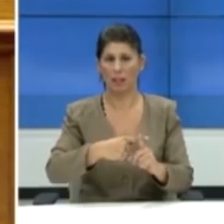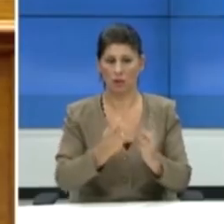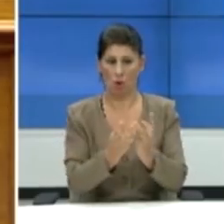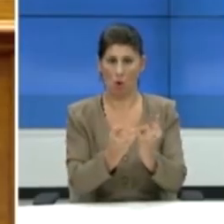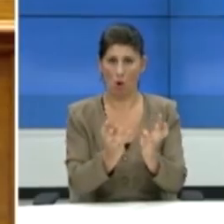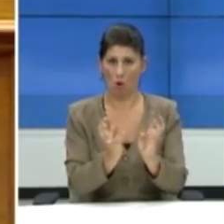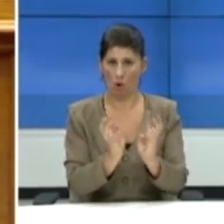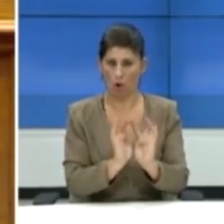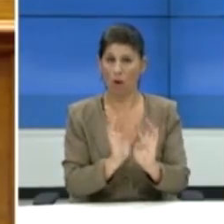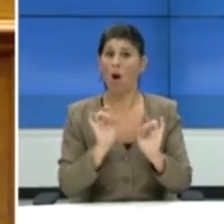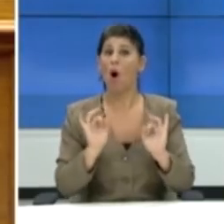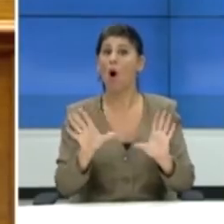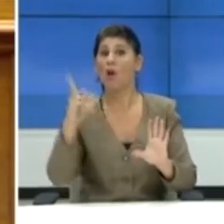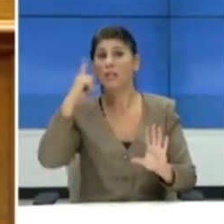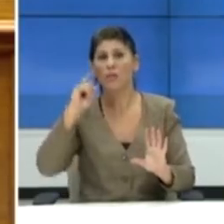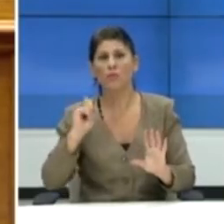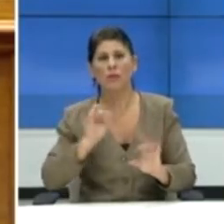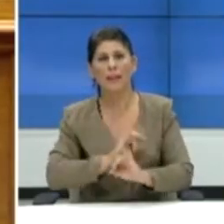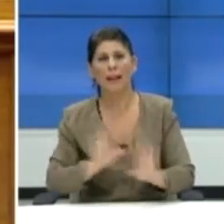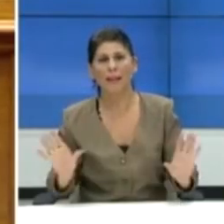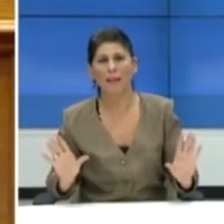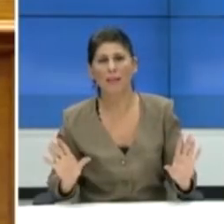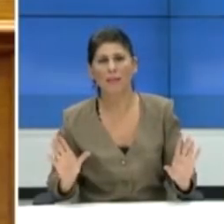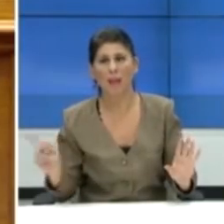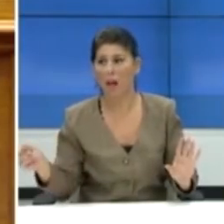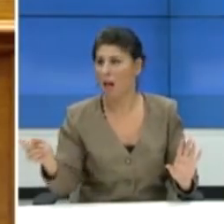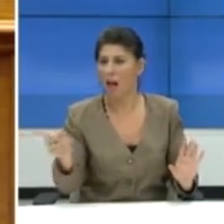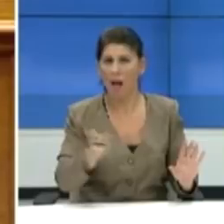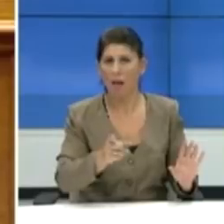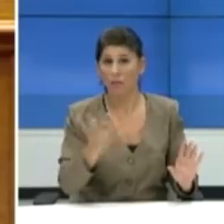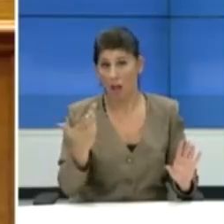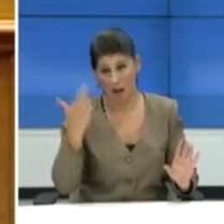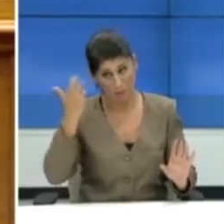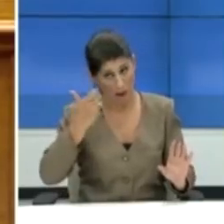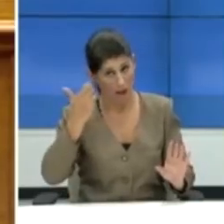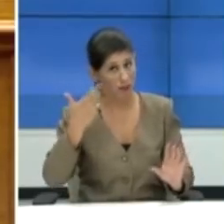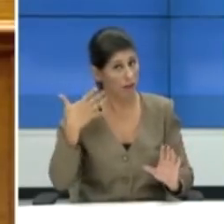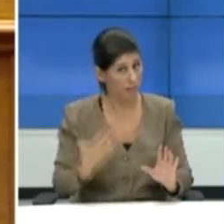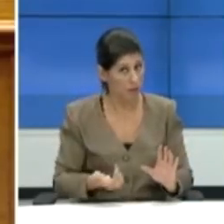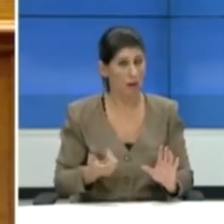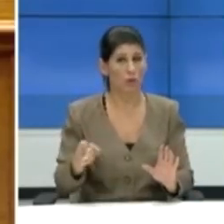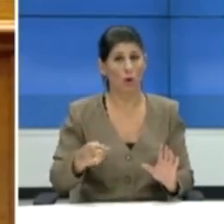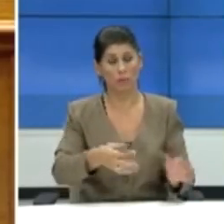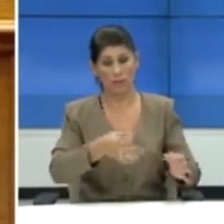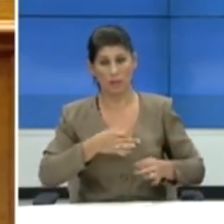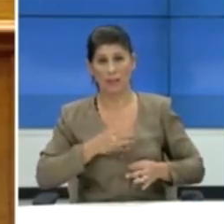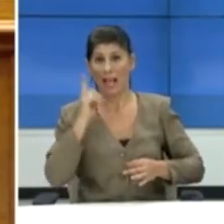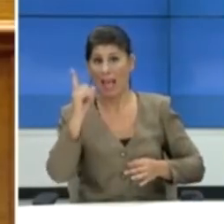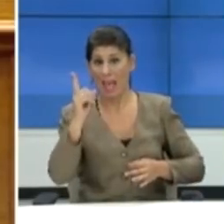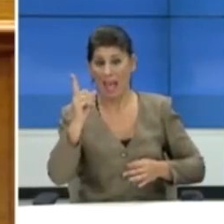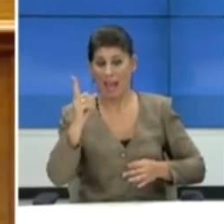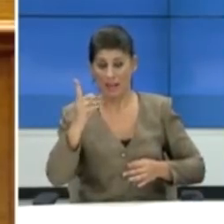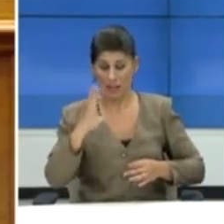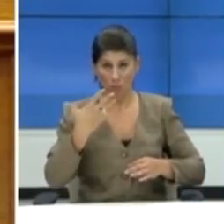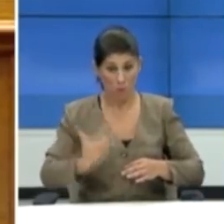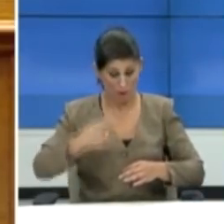κορονοϊό, χωρίς να τους γνωρίζει κανείς. Και αυτοί, αν ισχύουν οι μελέτες και όσα λέτε ότι ένας φορέας θετικός